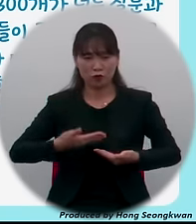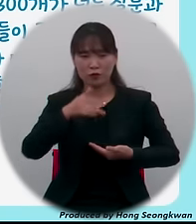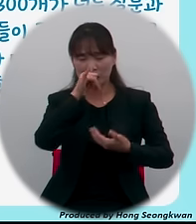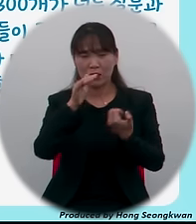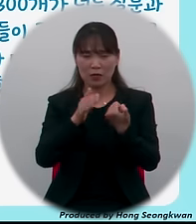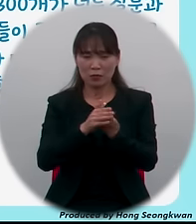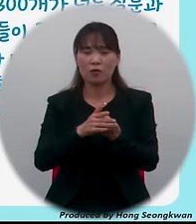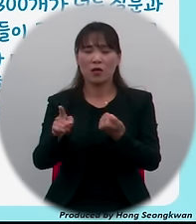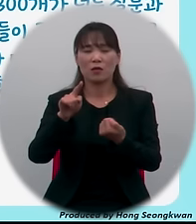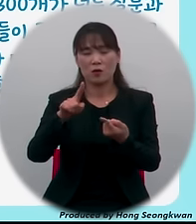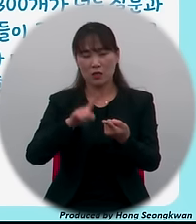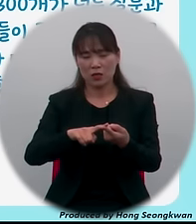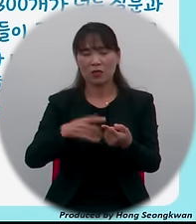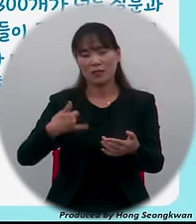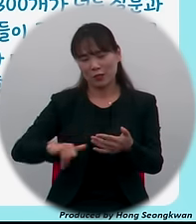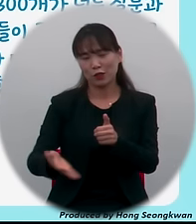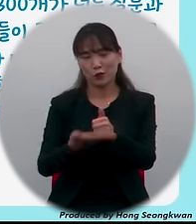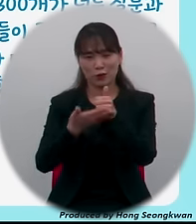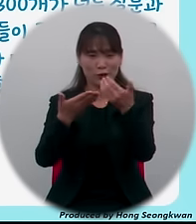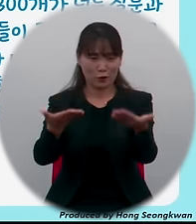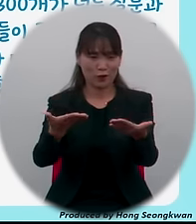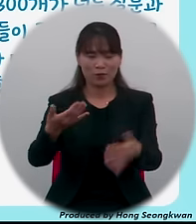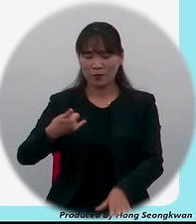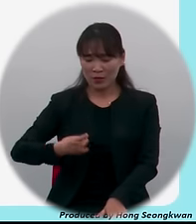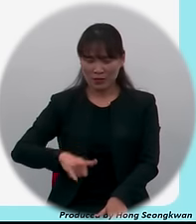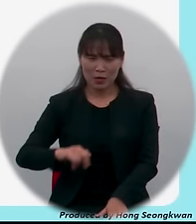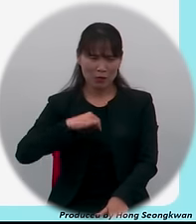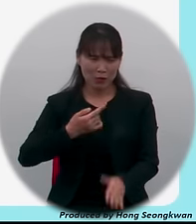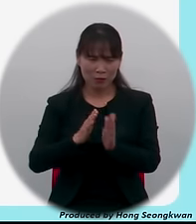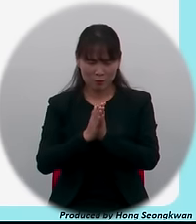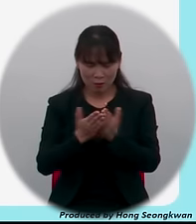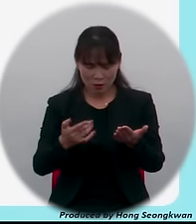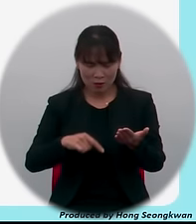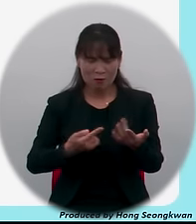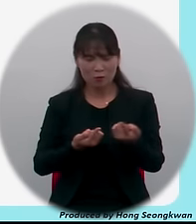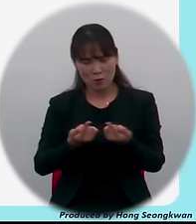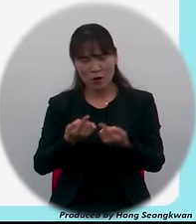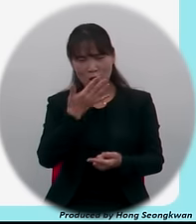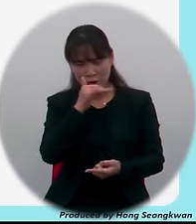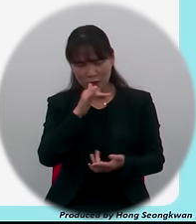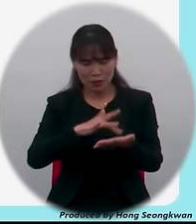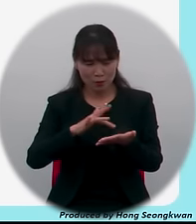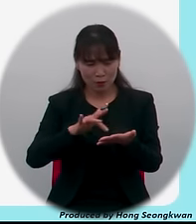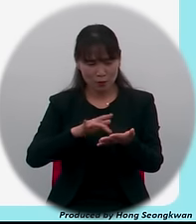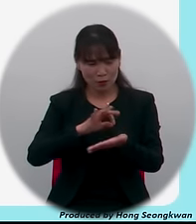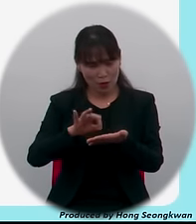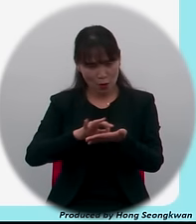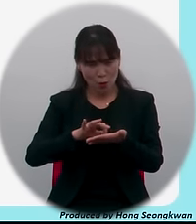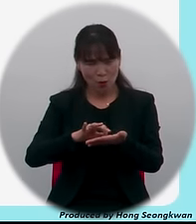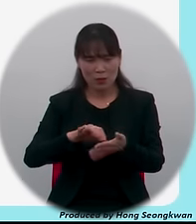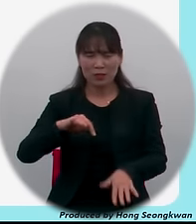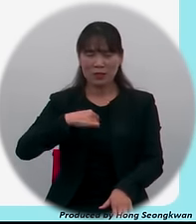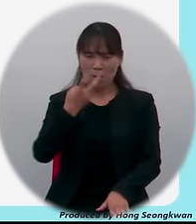주거든요 그래서 동기 부여를 해 줄 수 있는 좋은 앱이니 자녀들에게 도움이 되겠죠 자녀 스스로 스마트폰 사용을 조절하고 싶은데